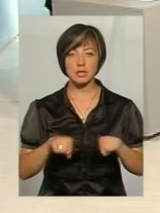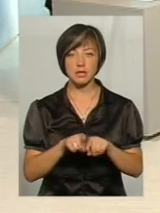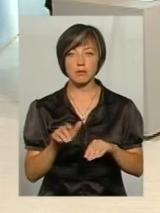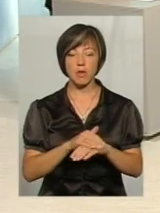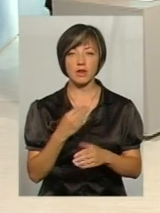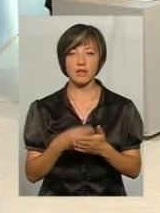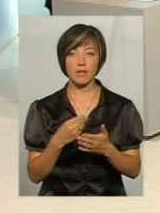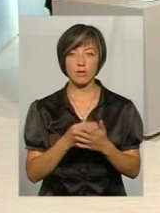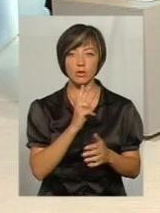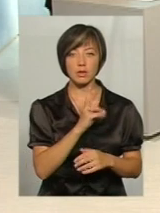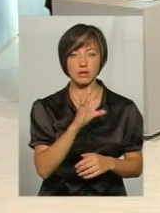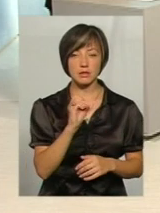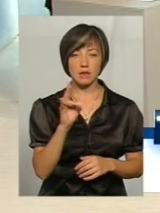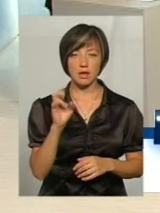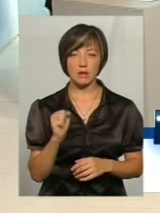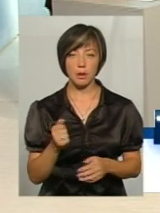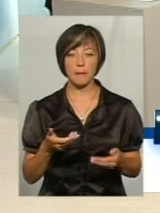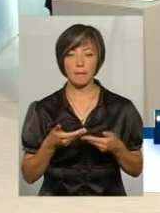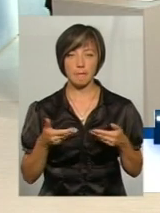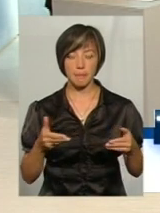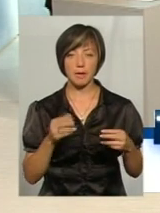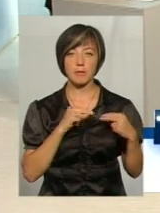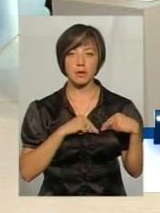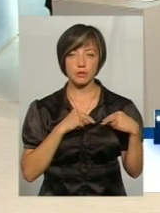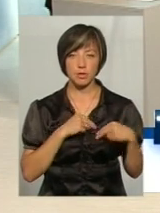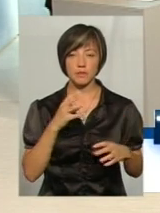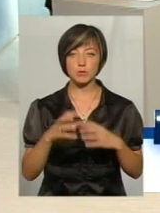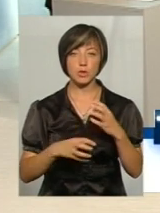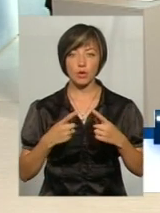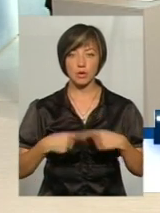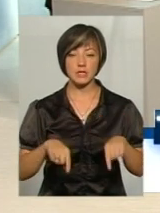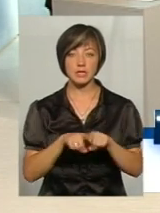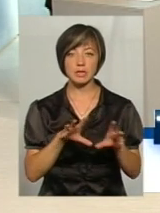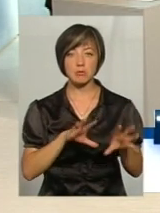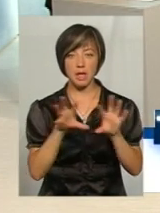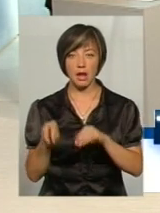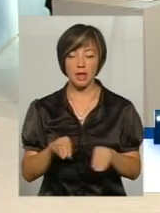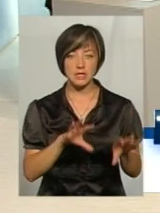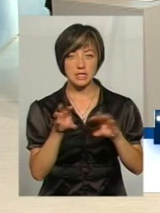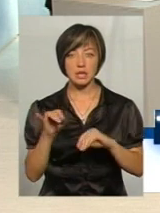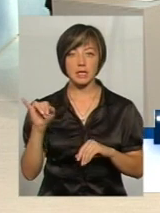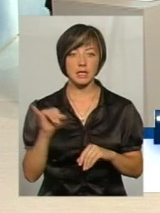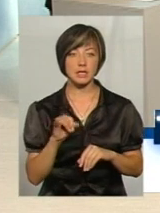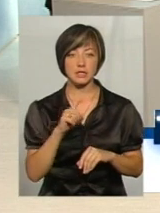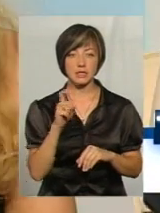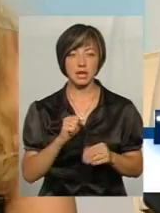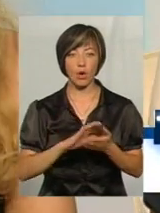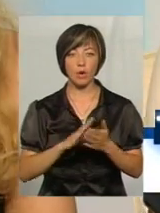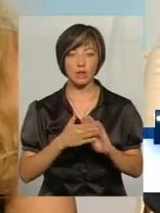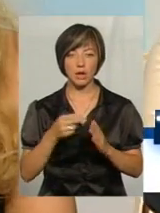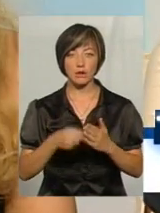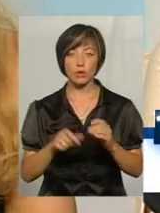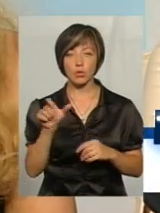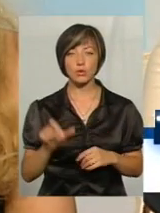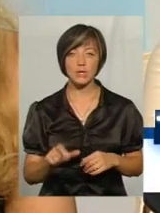«Ксена», ми працюємо, якби є партнерами виконавчими міжнародної організації з міграції, і за контрактом, то людина в